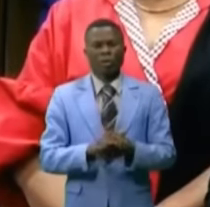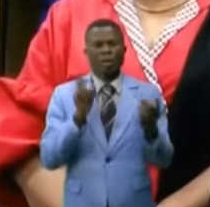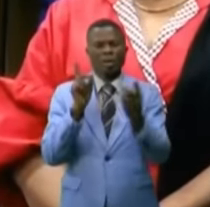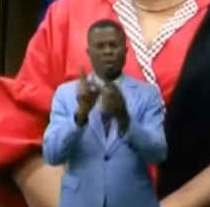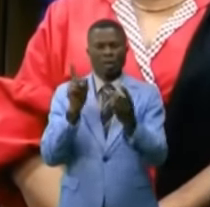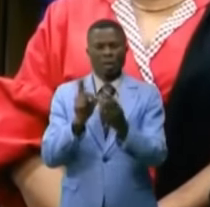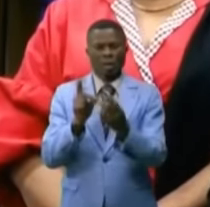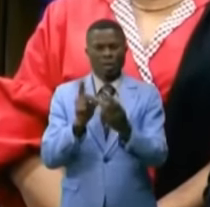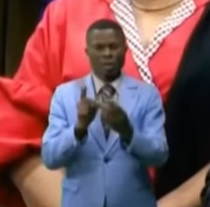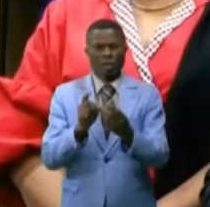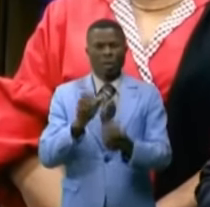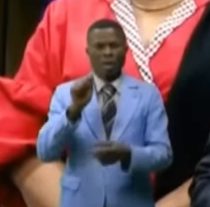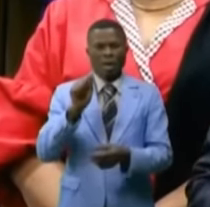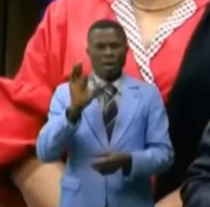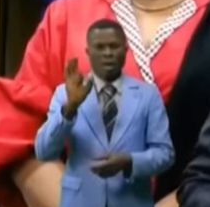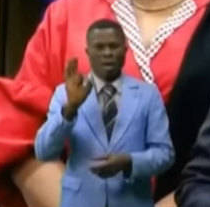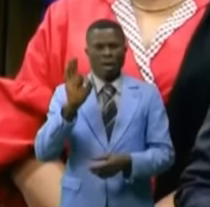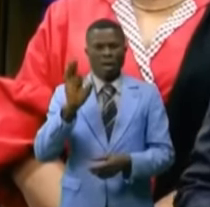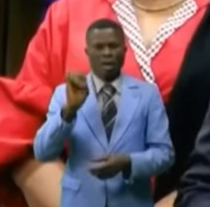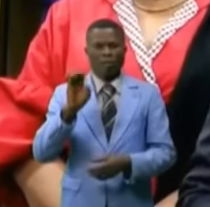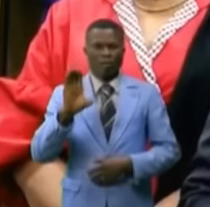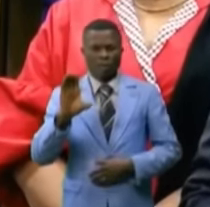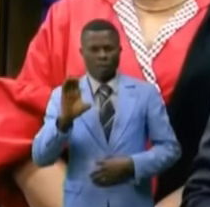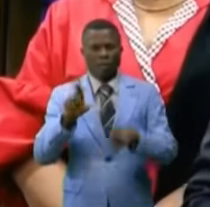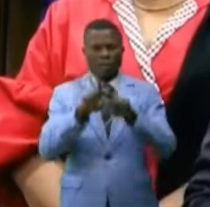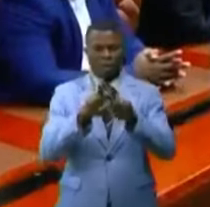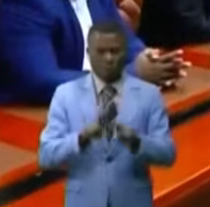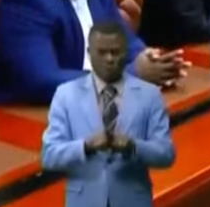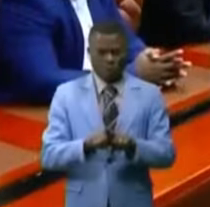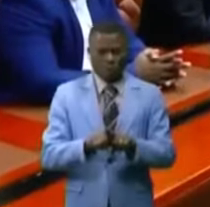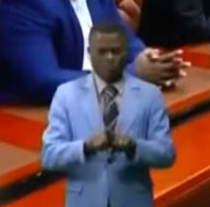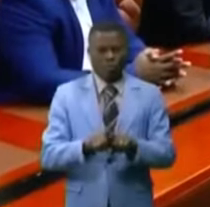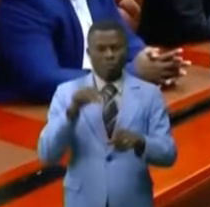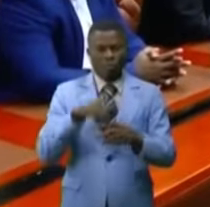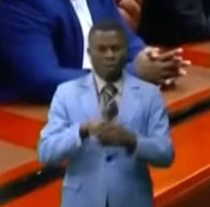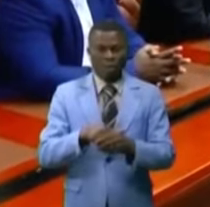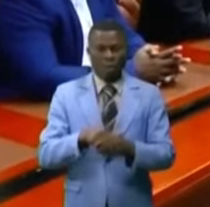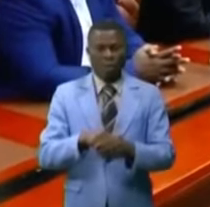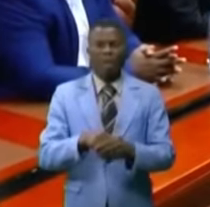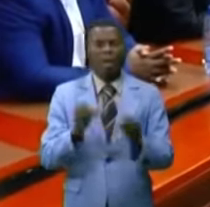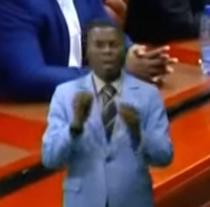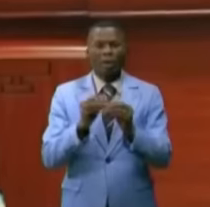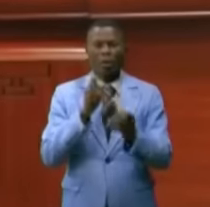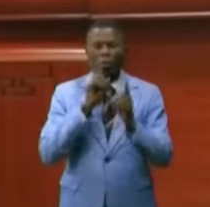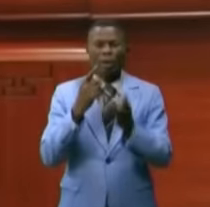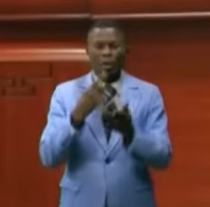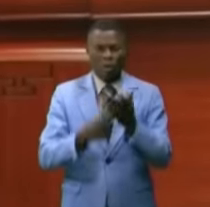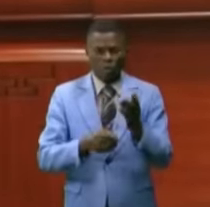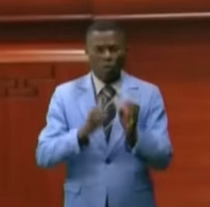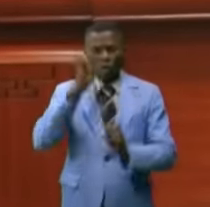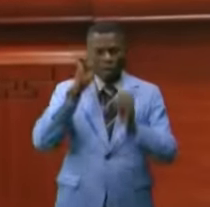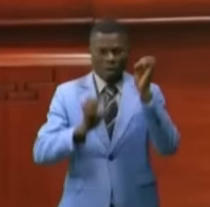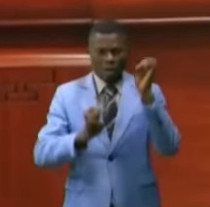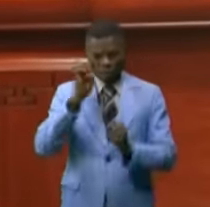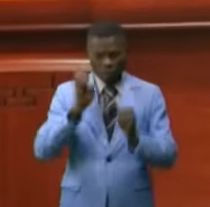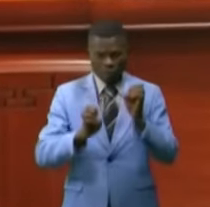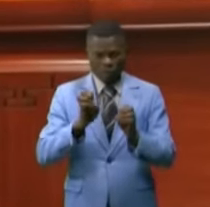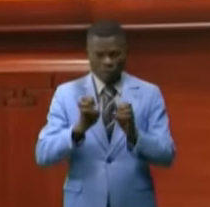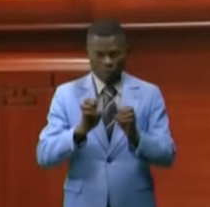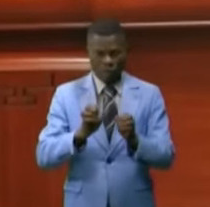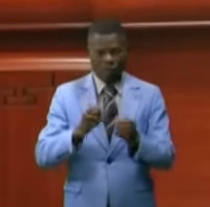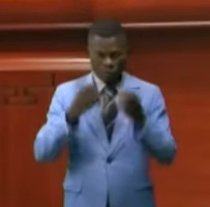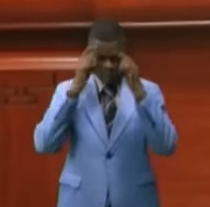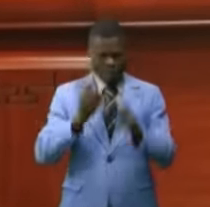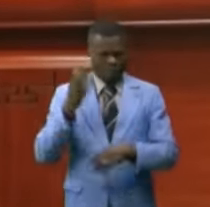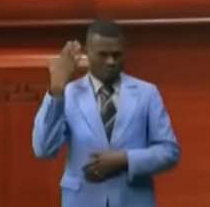avec la FEC pour cela. Et au cours de nos échanges, nous avons d'abord évalué les dernières résolutions